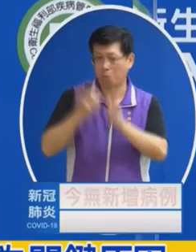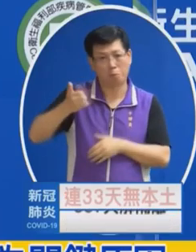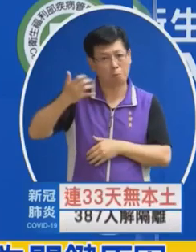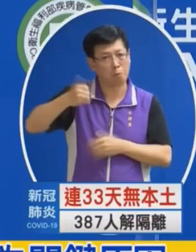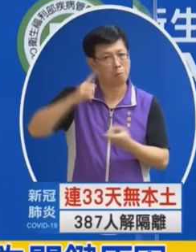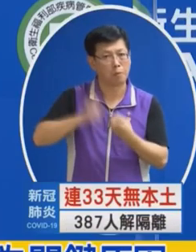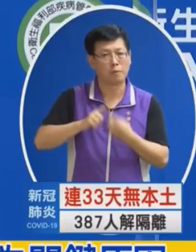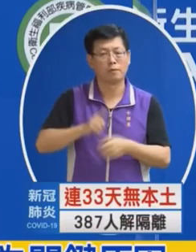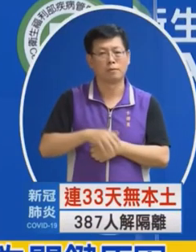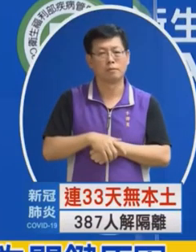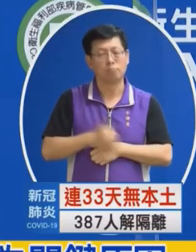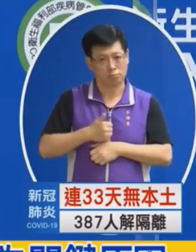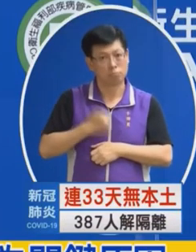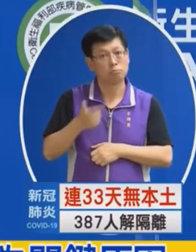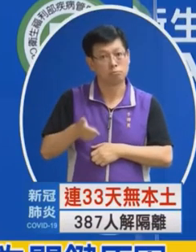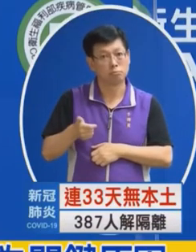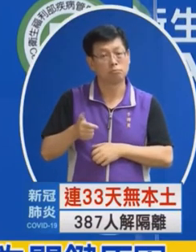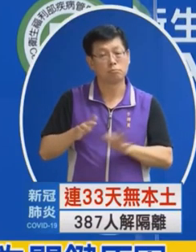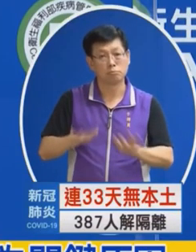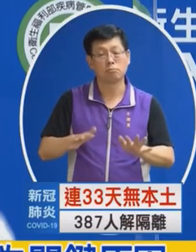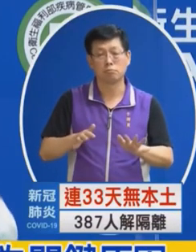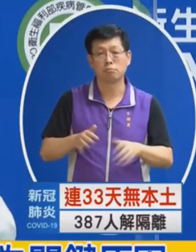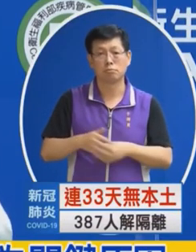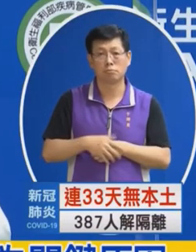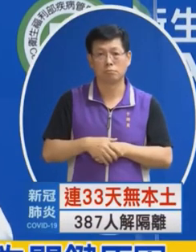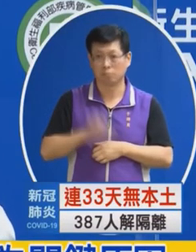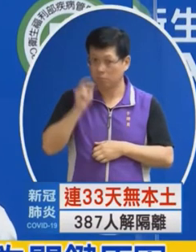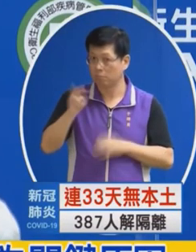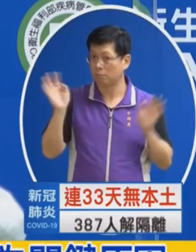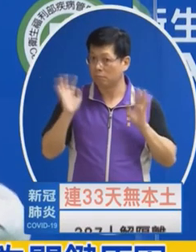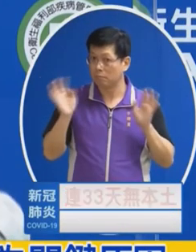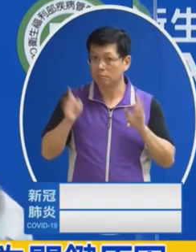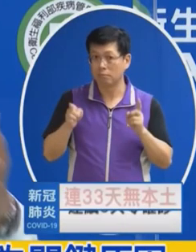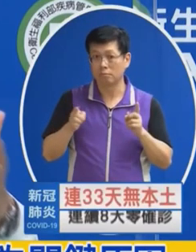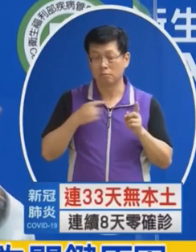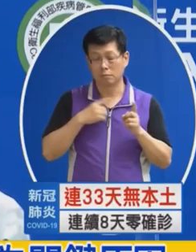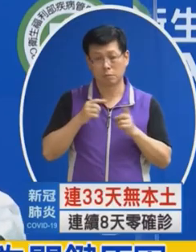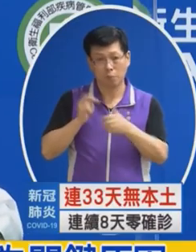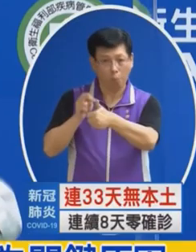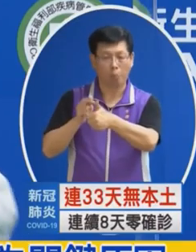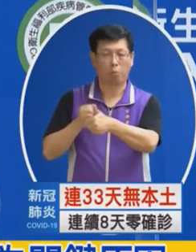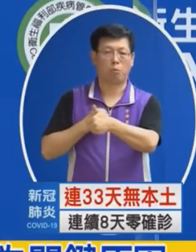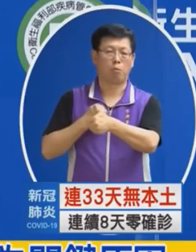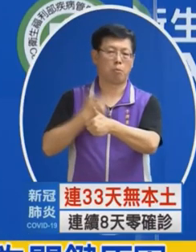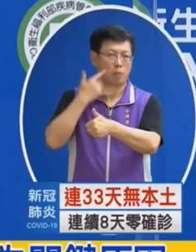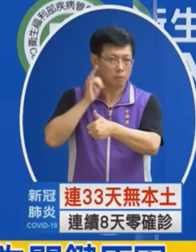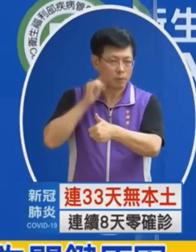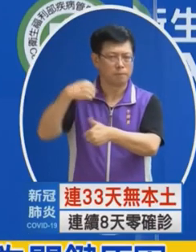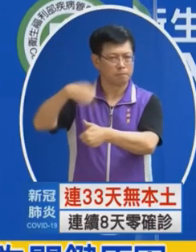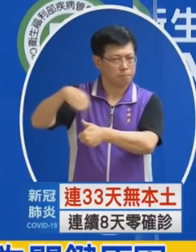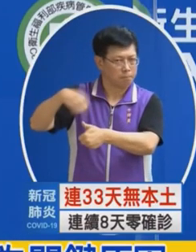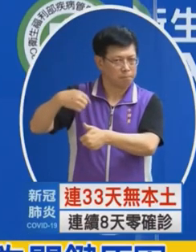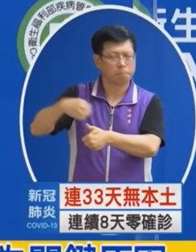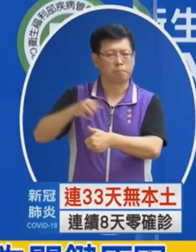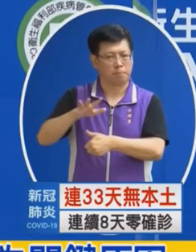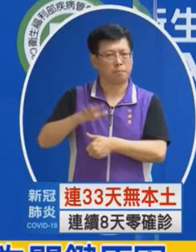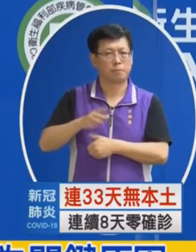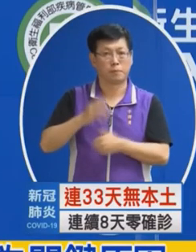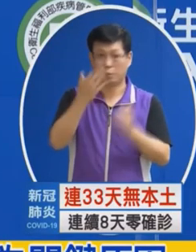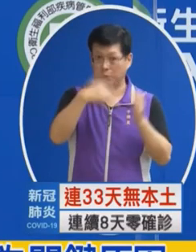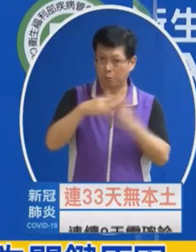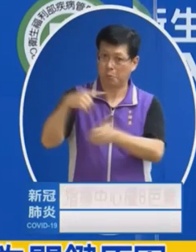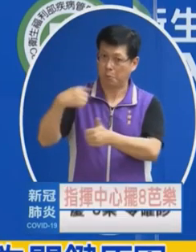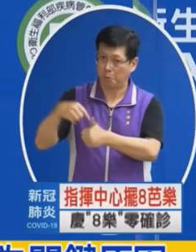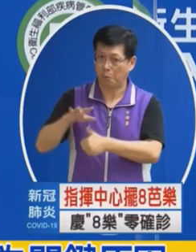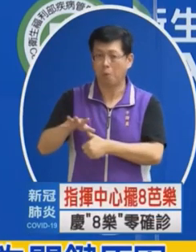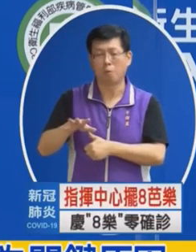是道哈。所以这也是我们在能够成功看到小朋友那样的一个反应，就知道爸爸妈妈怎么教他的，学校